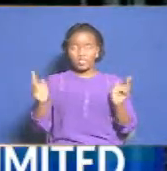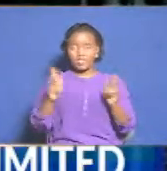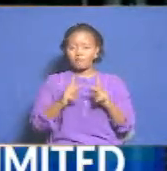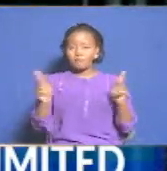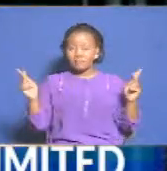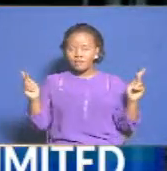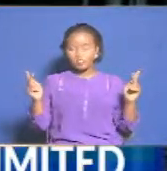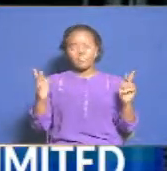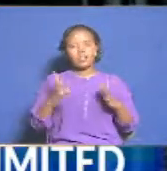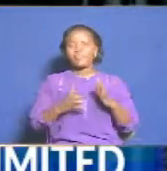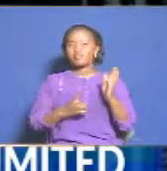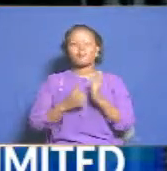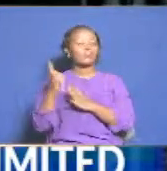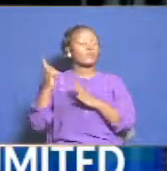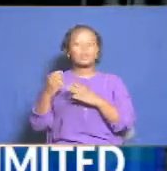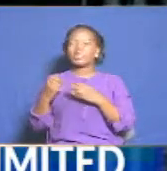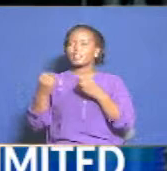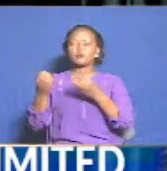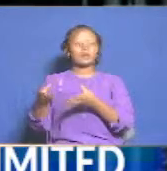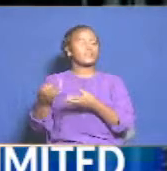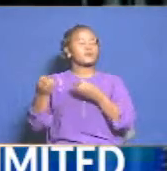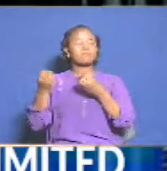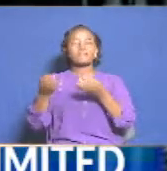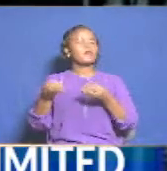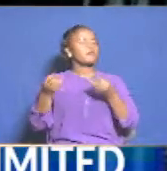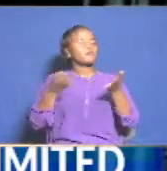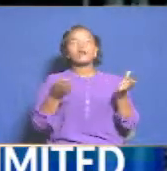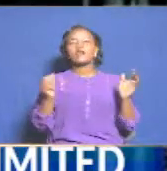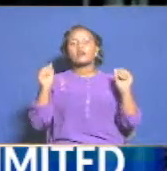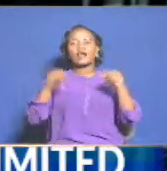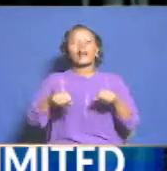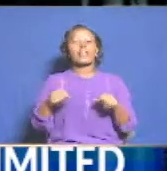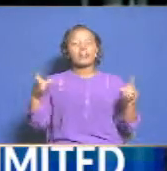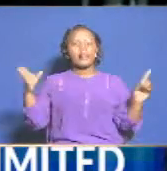angalia yale ambaye tuna uwezo ya kutimiza.